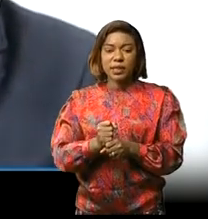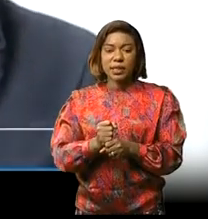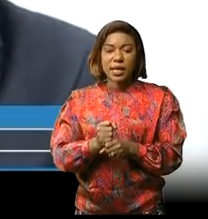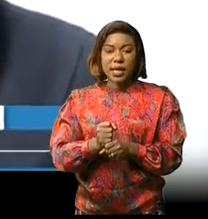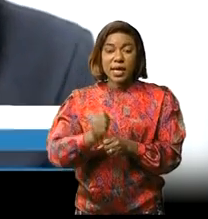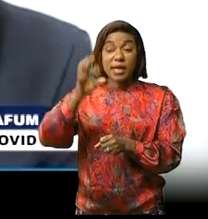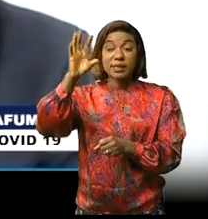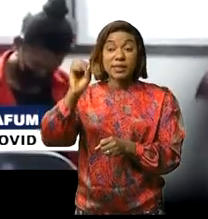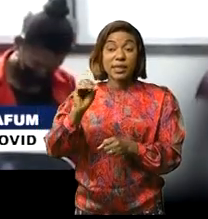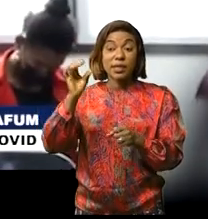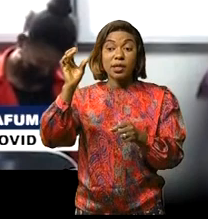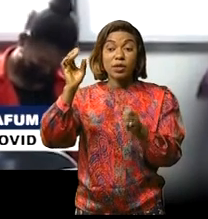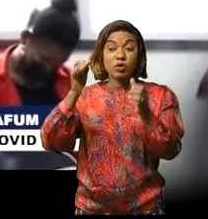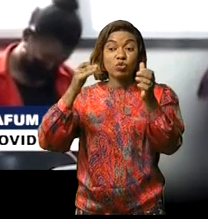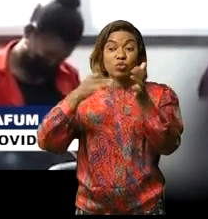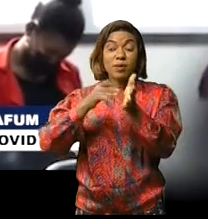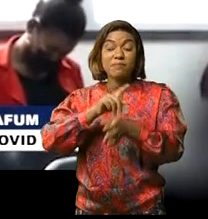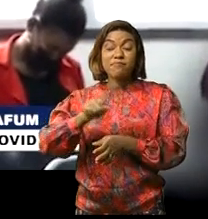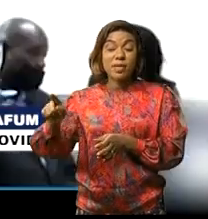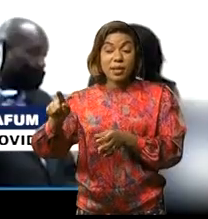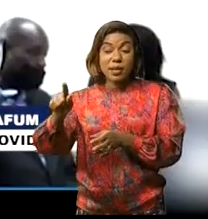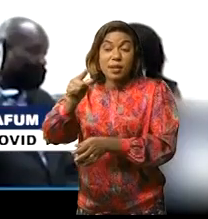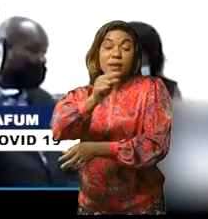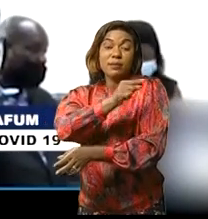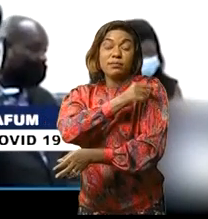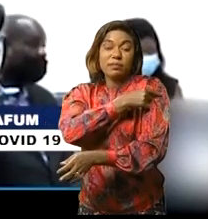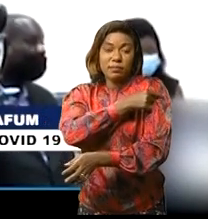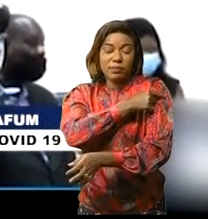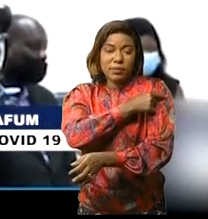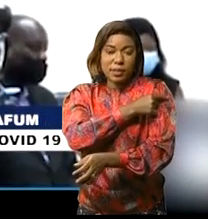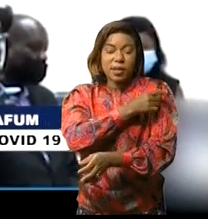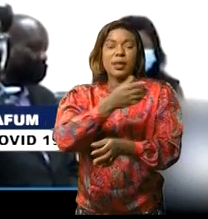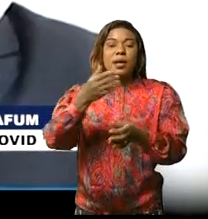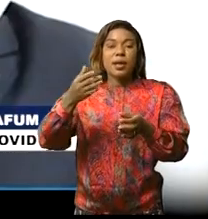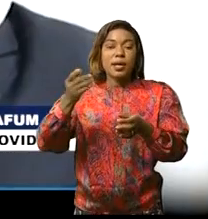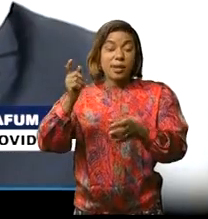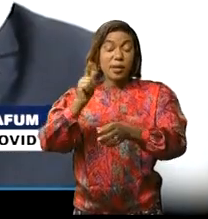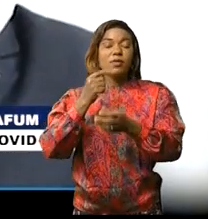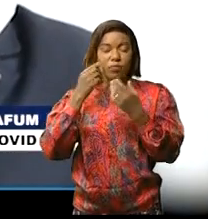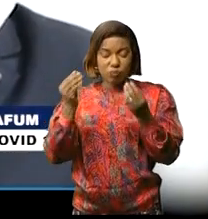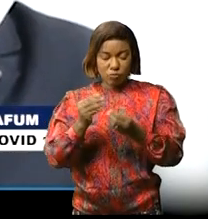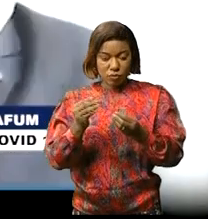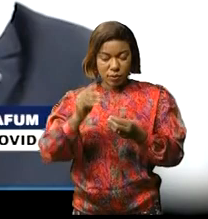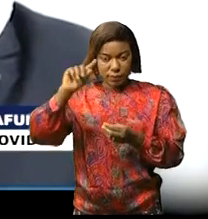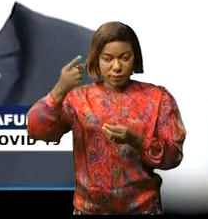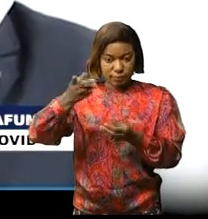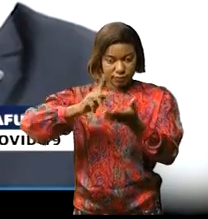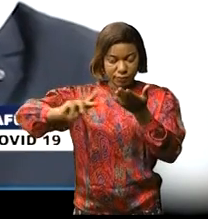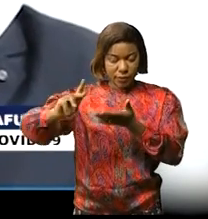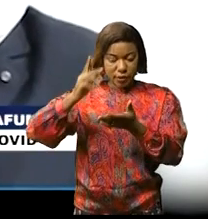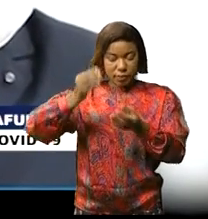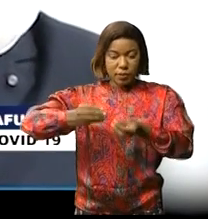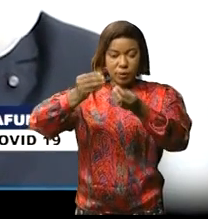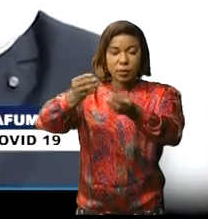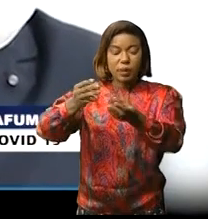51 840 doses de vaccin AstraZeneca. Ce premier lot qui est arrivé, c'est pour en fait donner à ceux